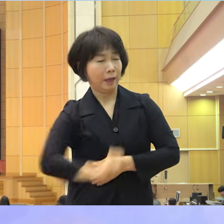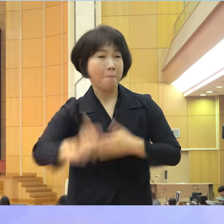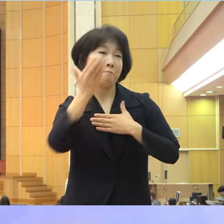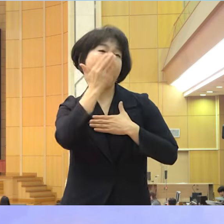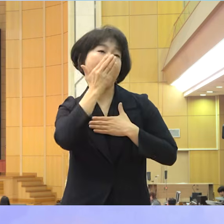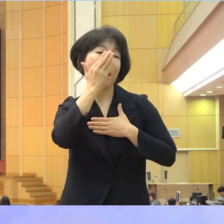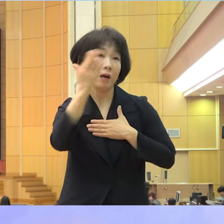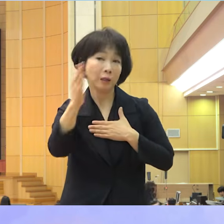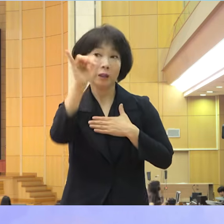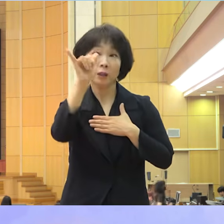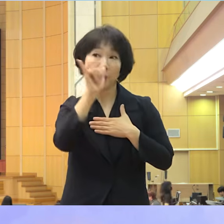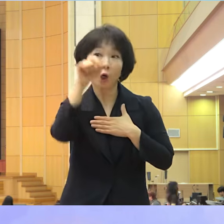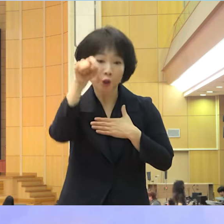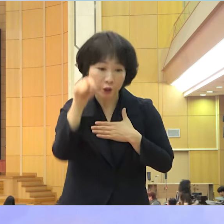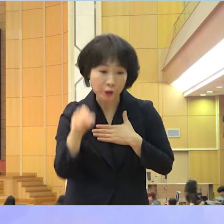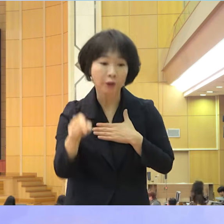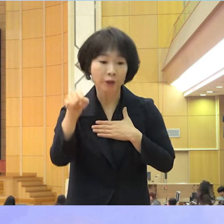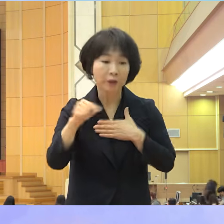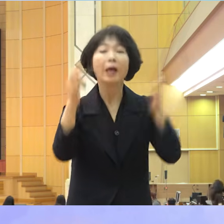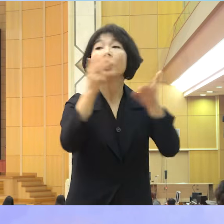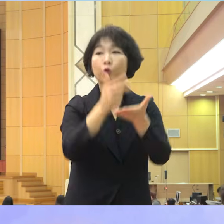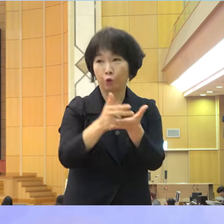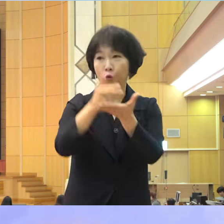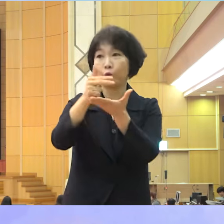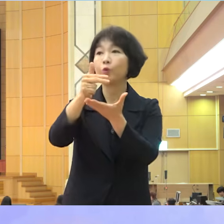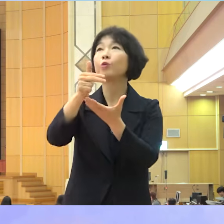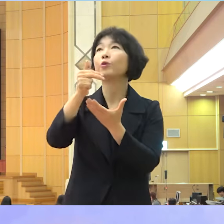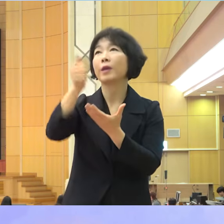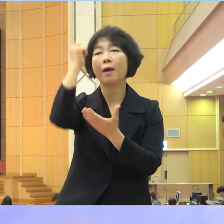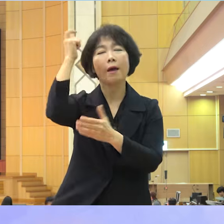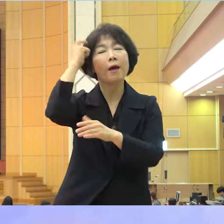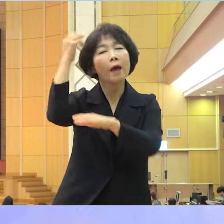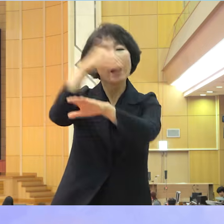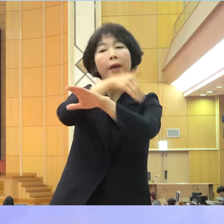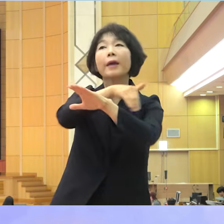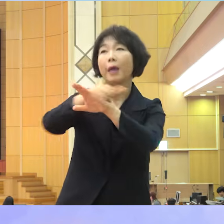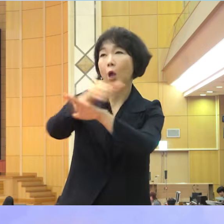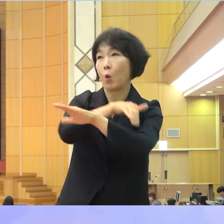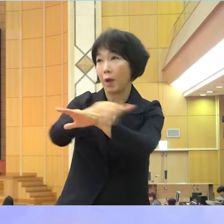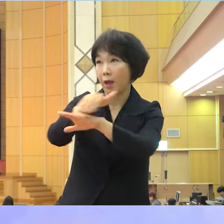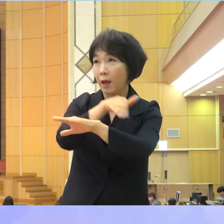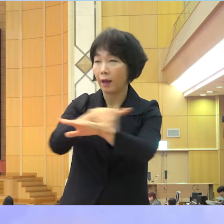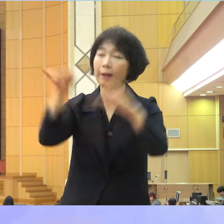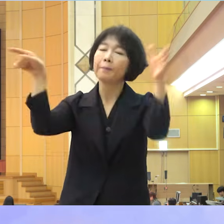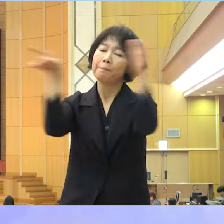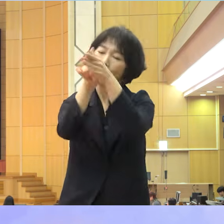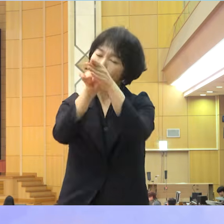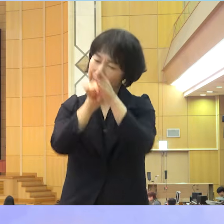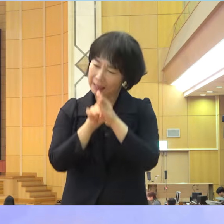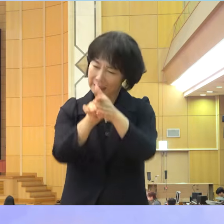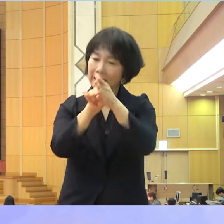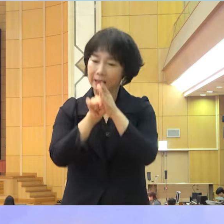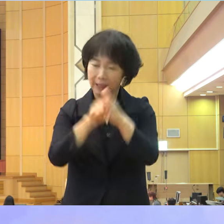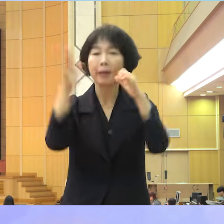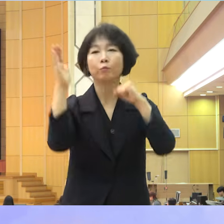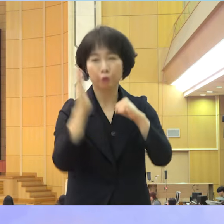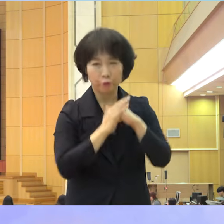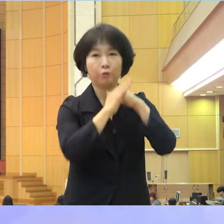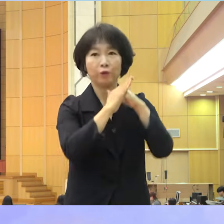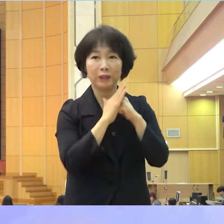견뎌낼 수 있는 것은 주의 계획